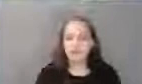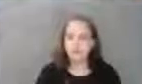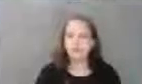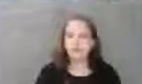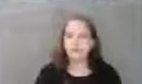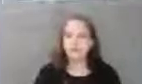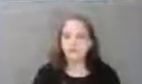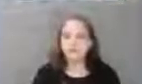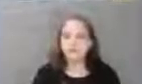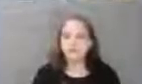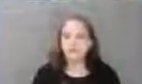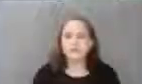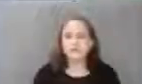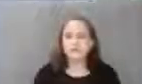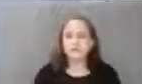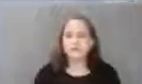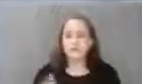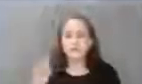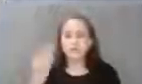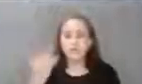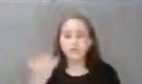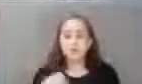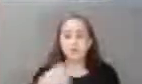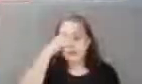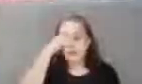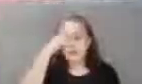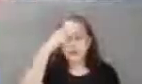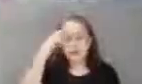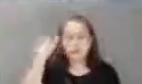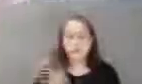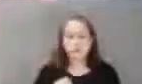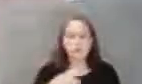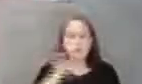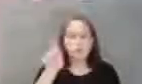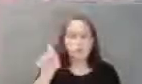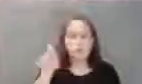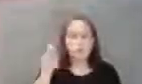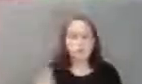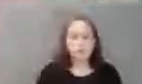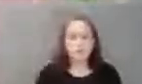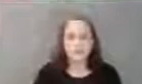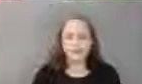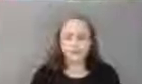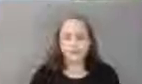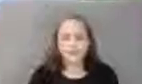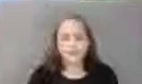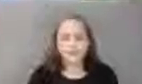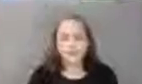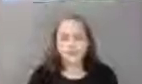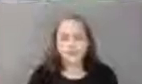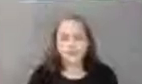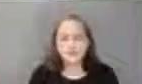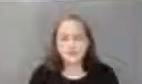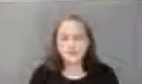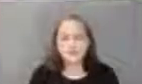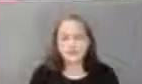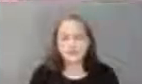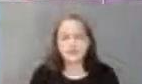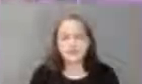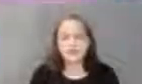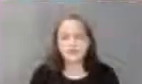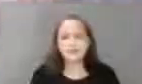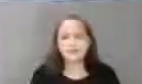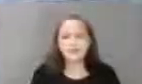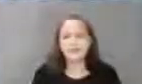ng suman, may ampalaya. My God! Oh, diba? At may mga tanim pa dito. Oh, yun lang darling gab na pansin